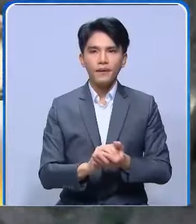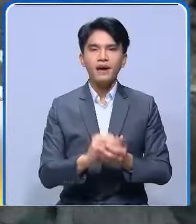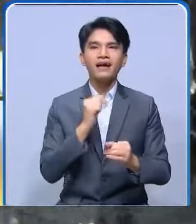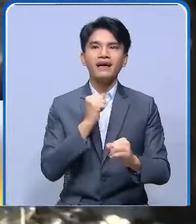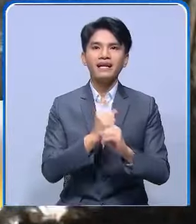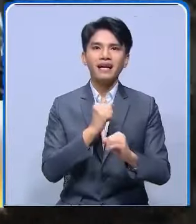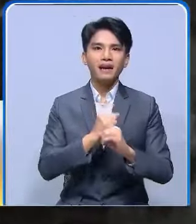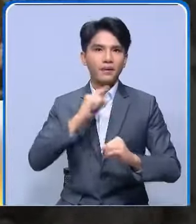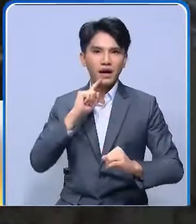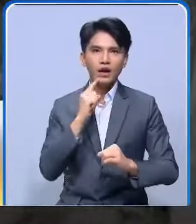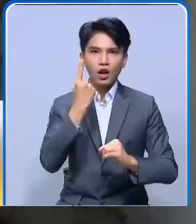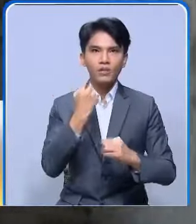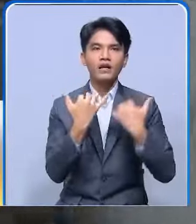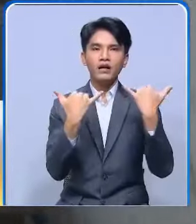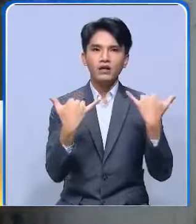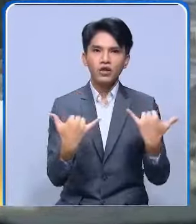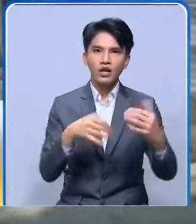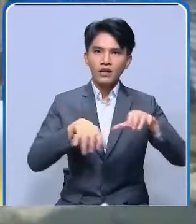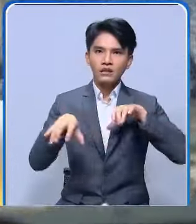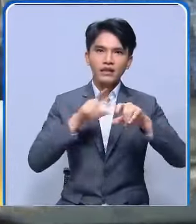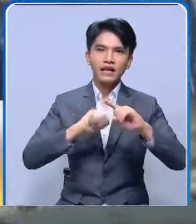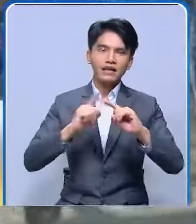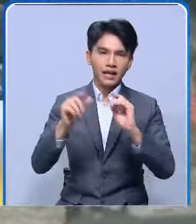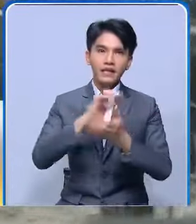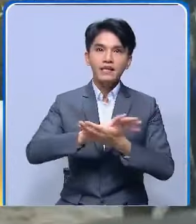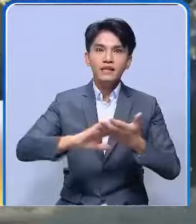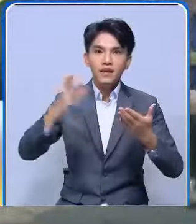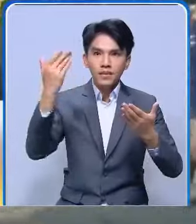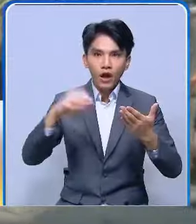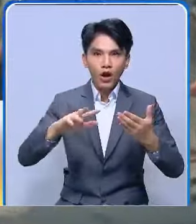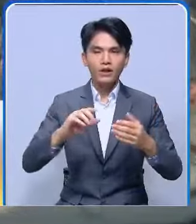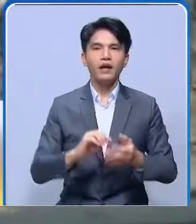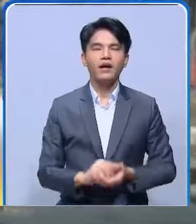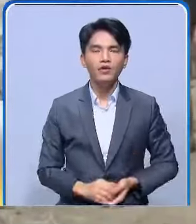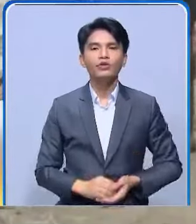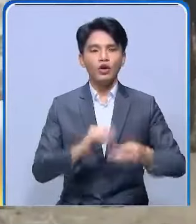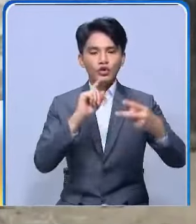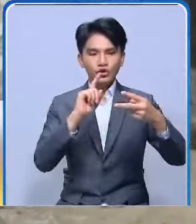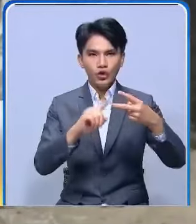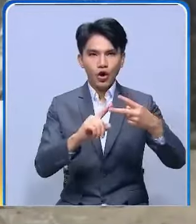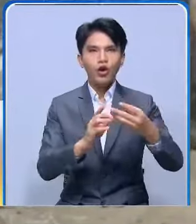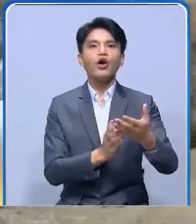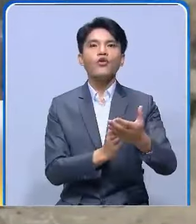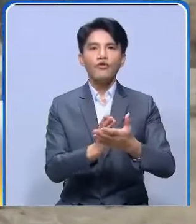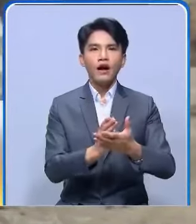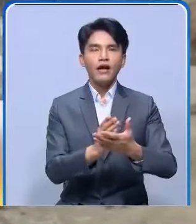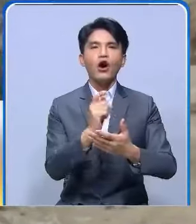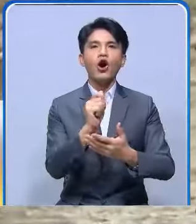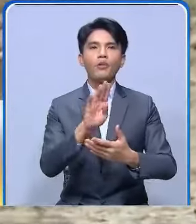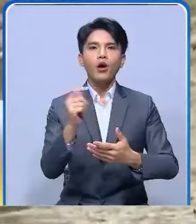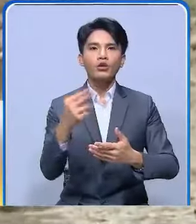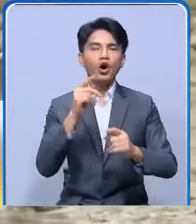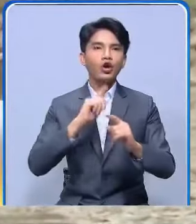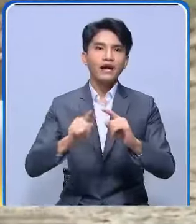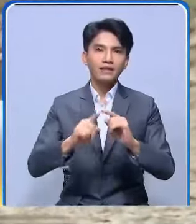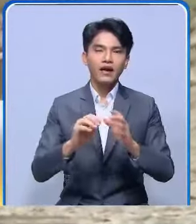านในเฟสที่1ทำความสะอาดฟื้นฟูเรียบร้อยแล้วส่วนระยะที่2นั้นเป็นหน้าที่ของหน่วยงานในพื้นที่ทีนี้มันมีประเด็นปั